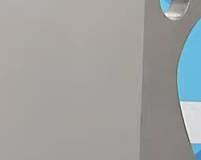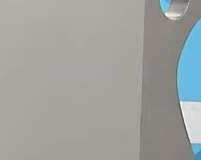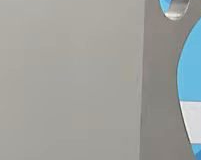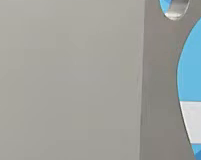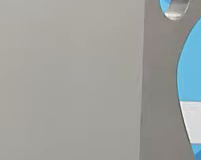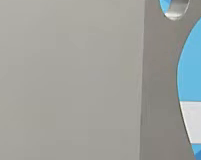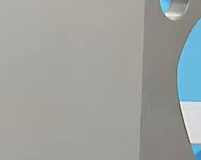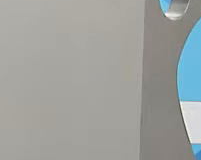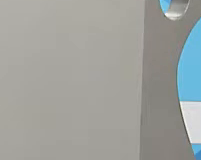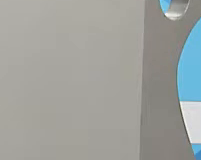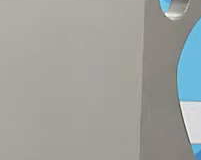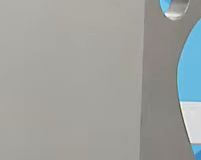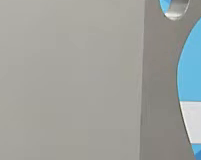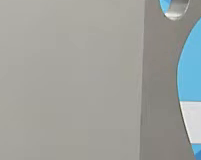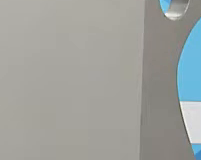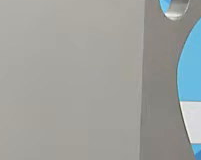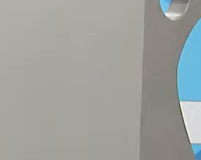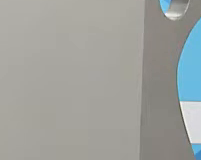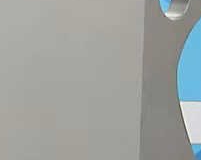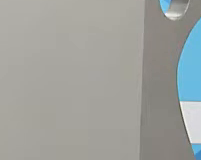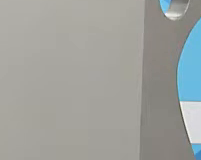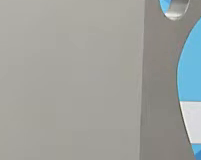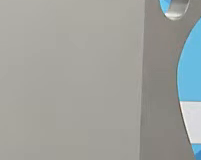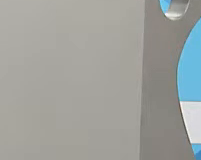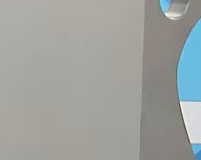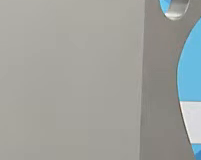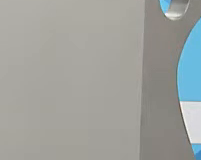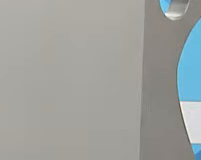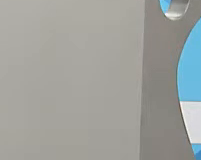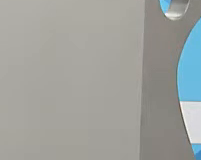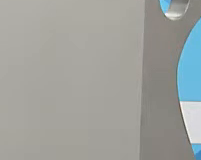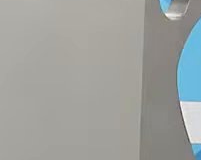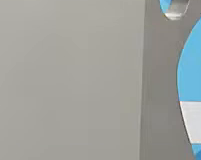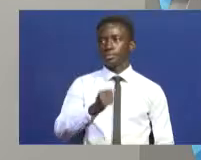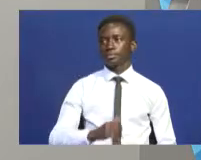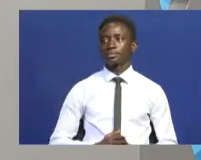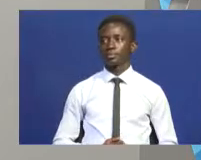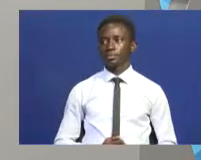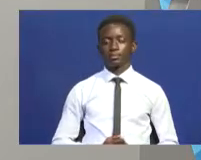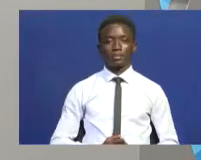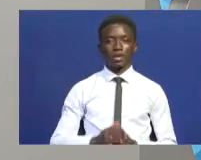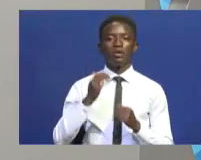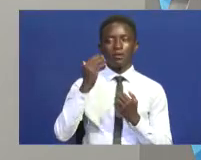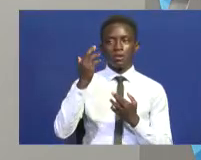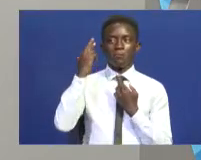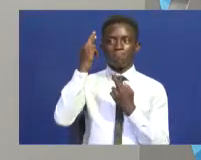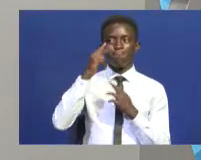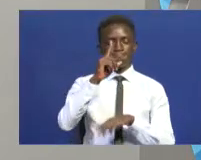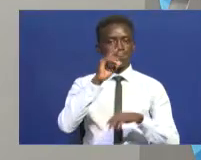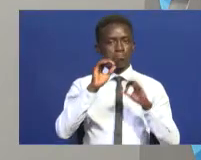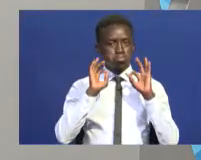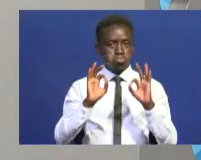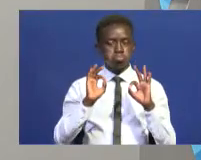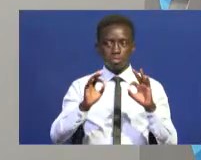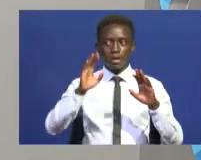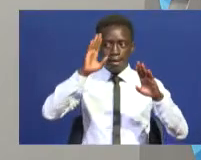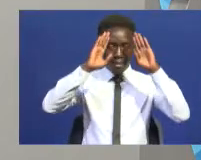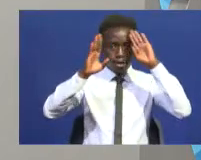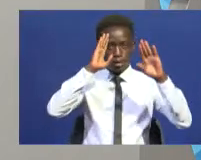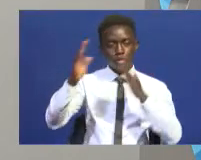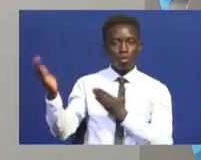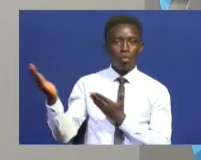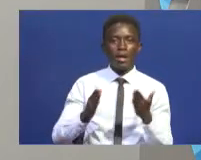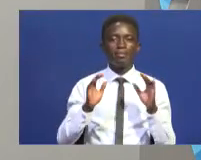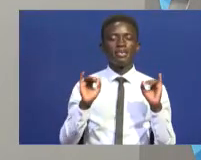Ahlan wa sahlan na marhaba mpenzi mtazamaji, asalamu alaikum popote pale ulipo. Ni matumaini yangu kwamba umeshinda vyema. Hujambo na karibu kwenye taarifa hizi za Darubini